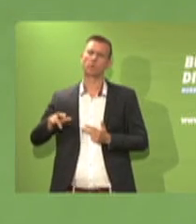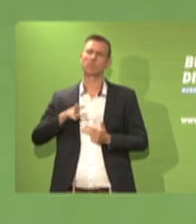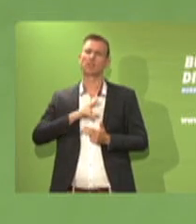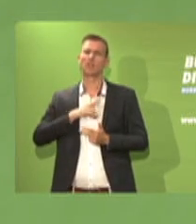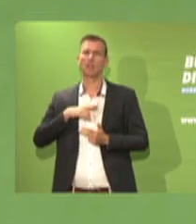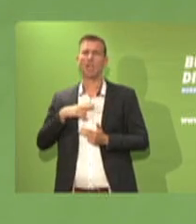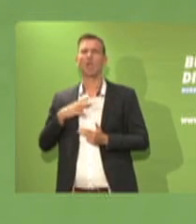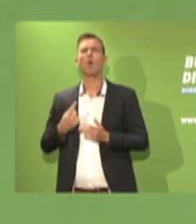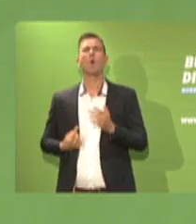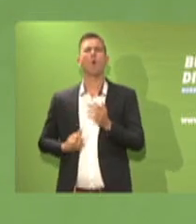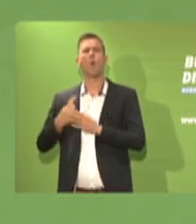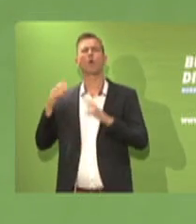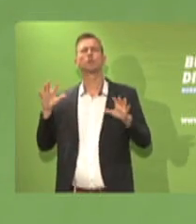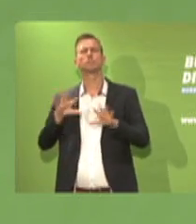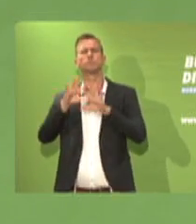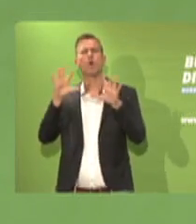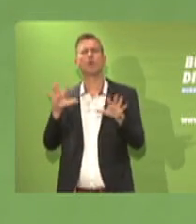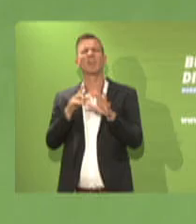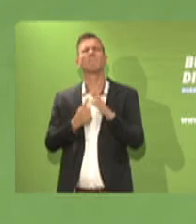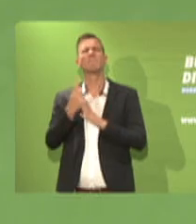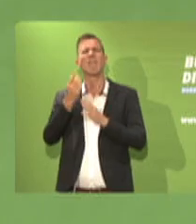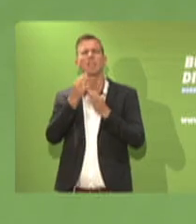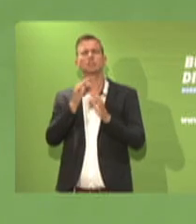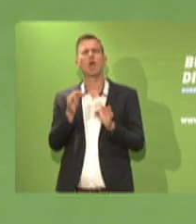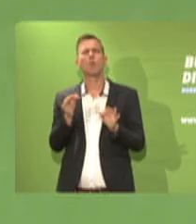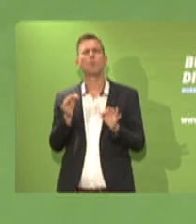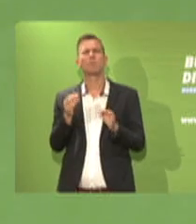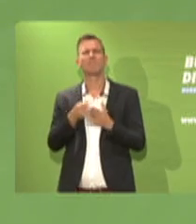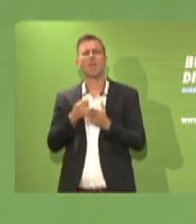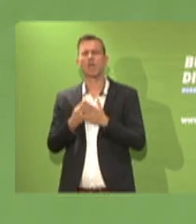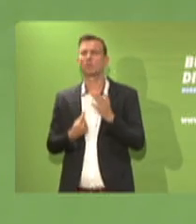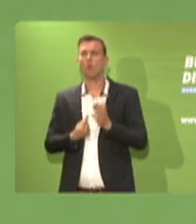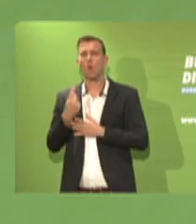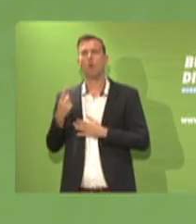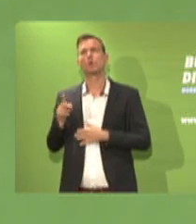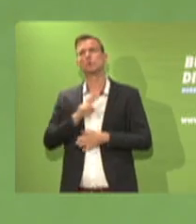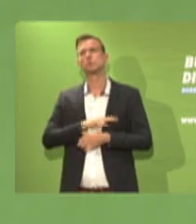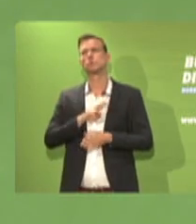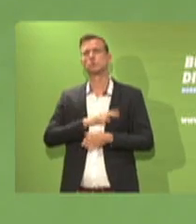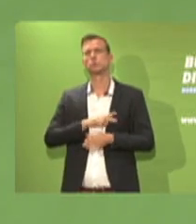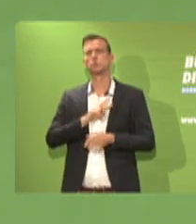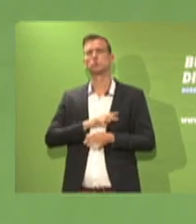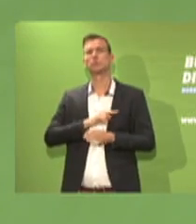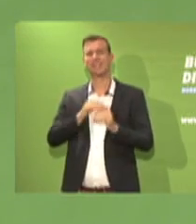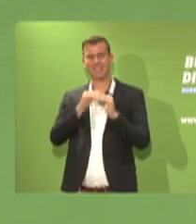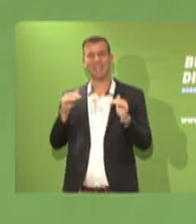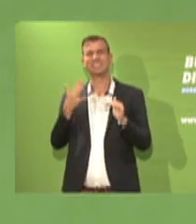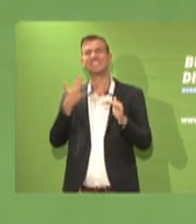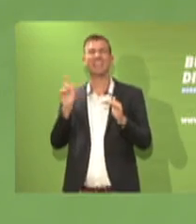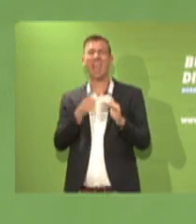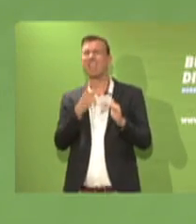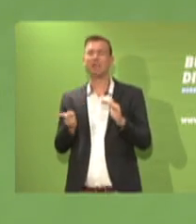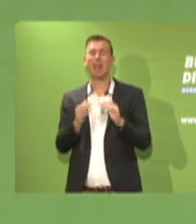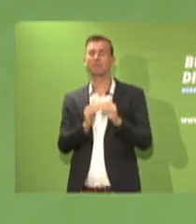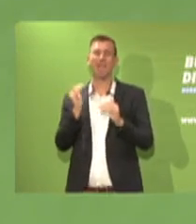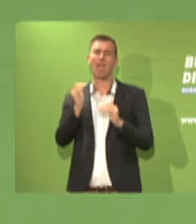erhöhten Smog- und Feinstaubwerten zu kämpfen hat, und zwar 10-fach über den Grenzwerten, dem braucht